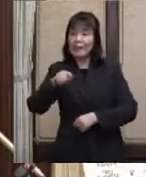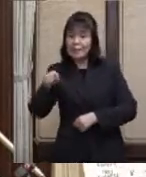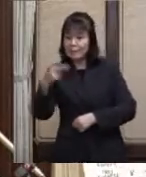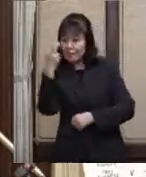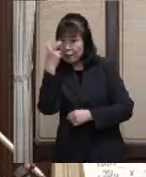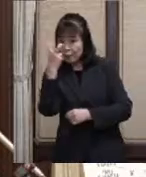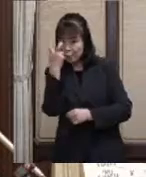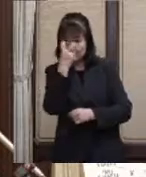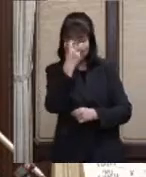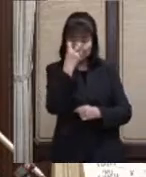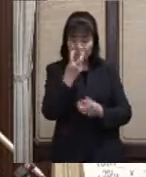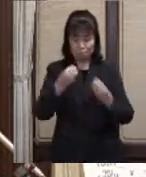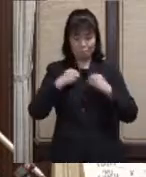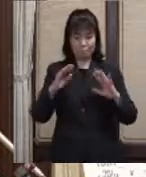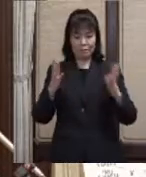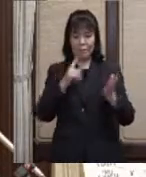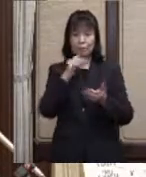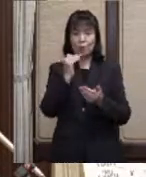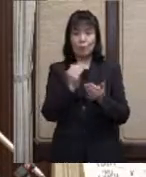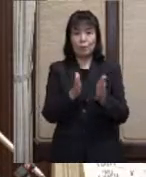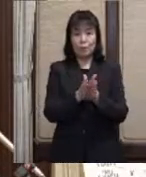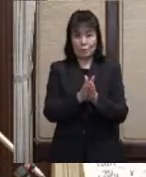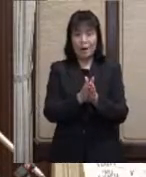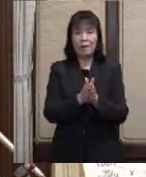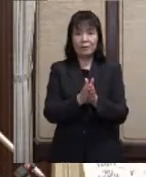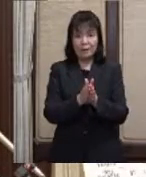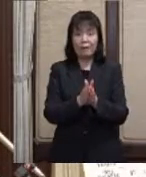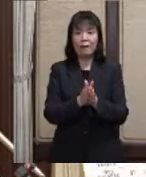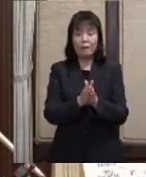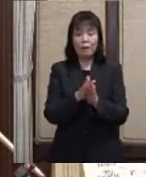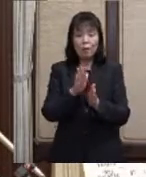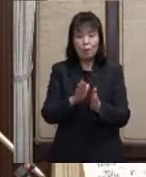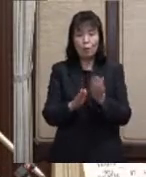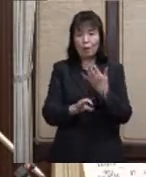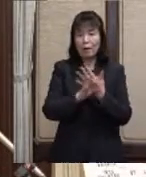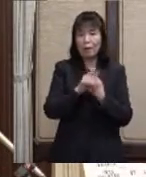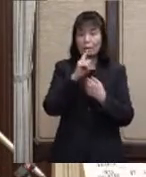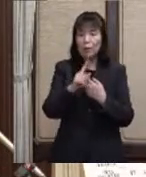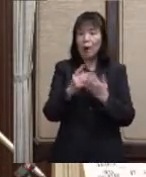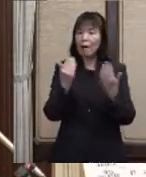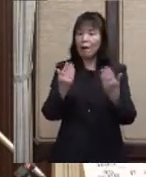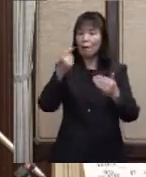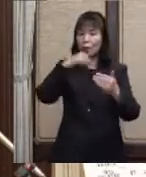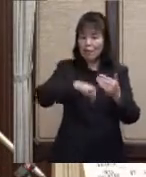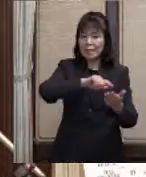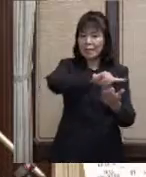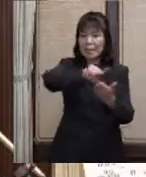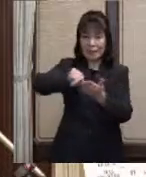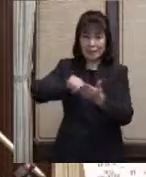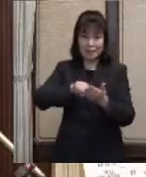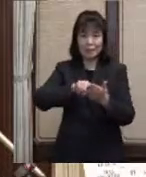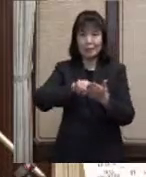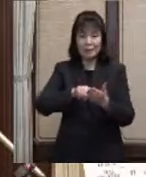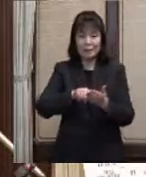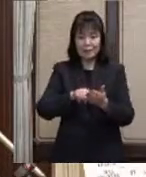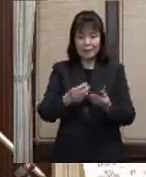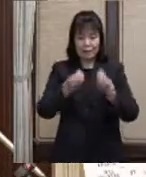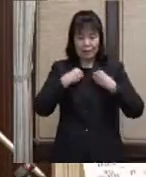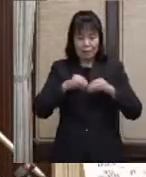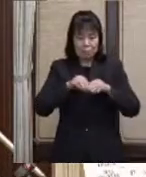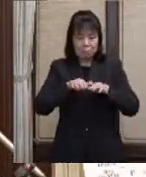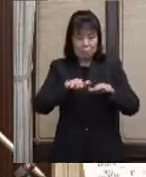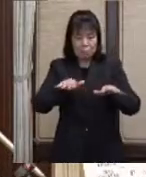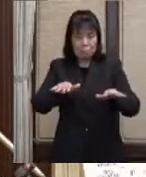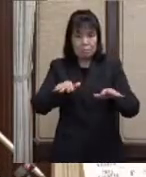査が陰性であったことを踏まえると、このケースでこれ以上学校内や地域における感染拡大リス